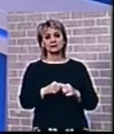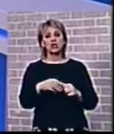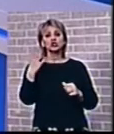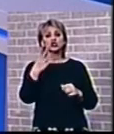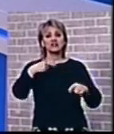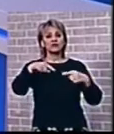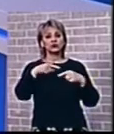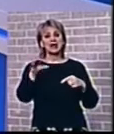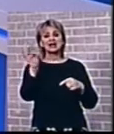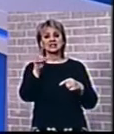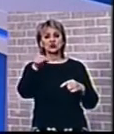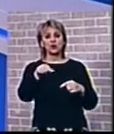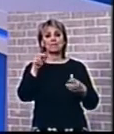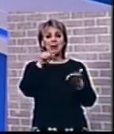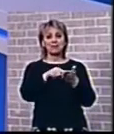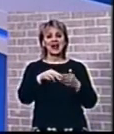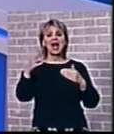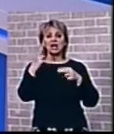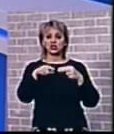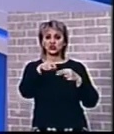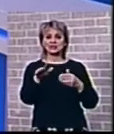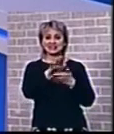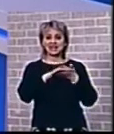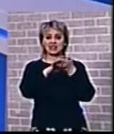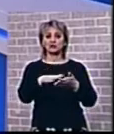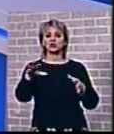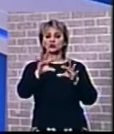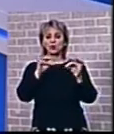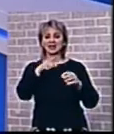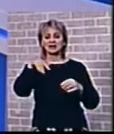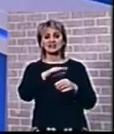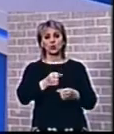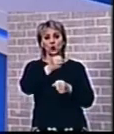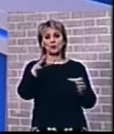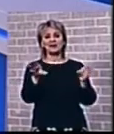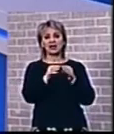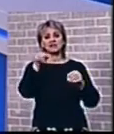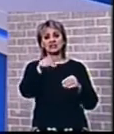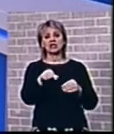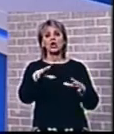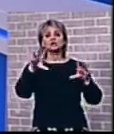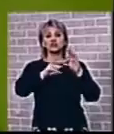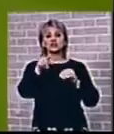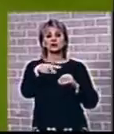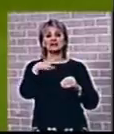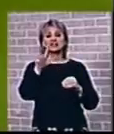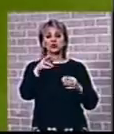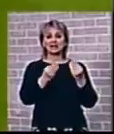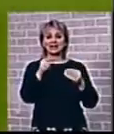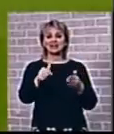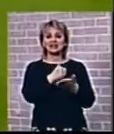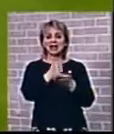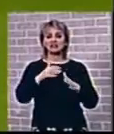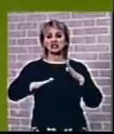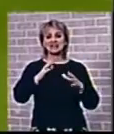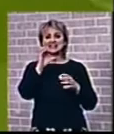4 футболиста Ростова попали в окончательную заявку сборной России на Кубок Конфедерации. В число 23 игроков главный